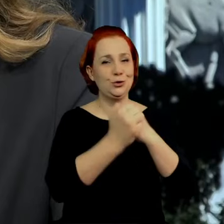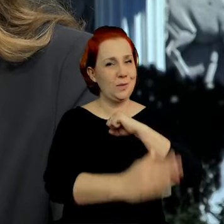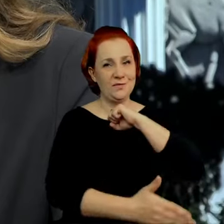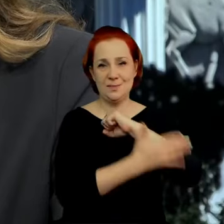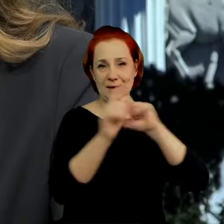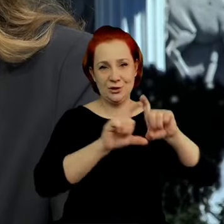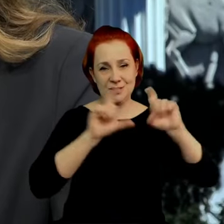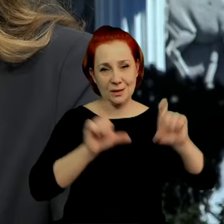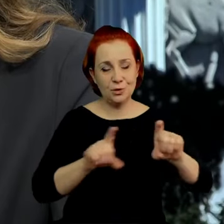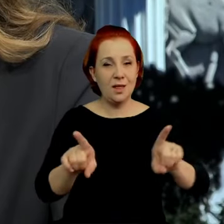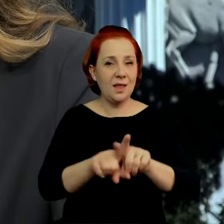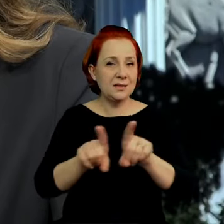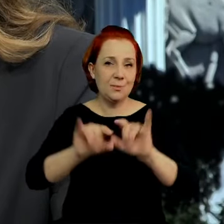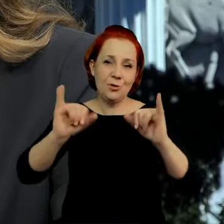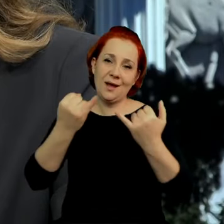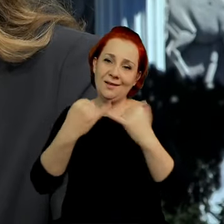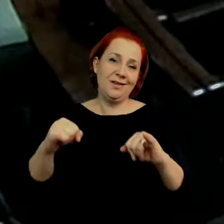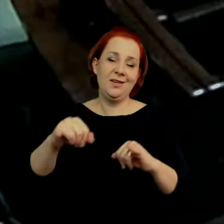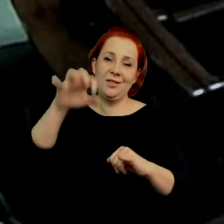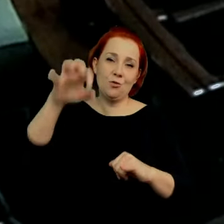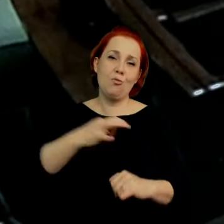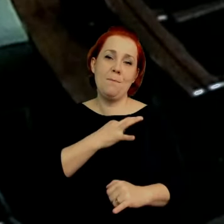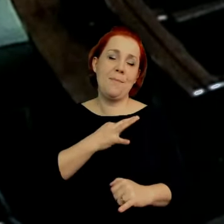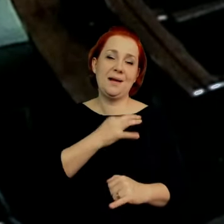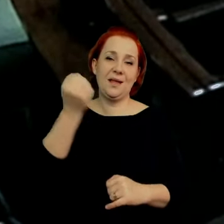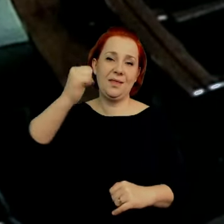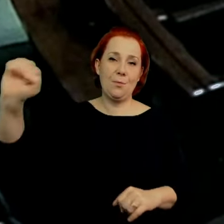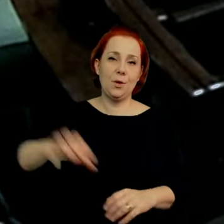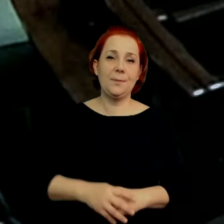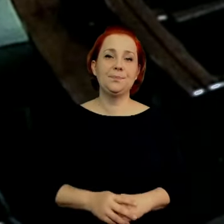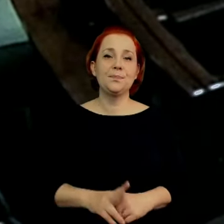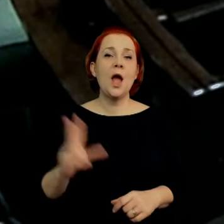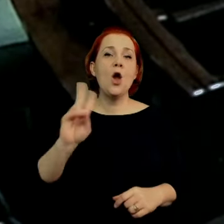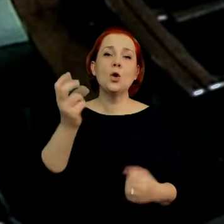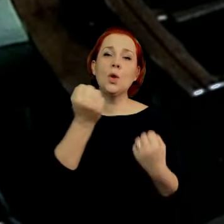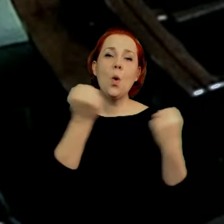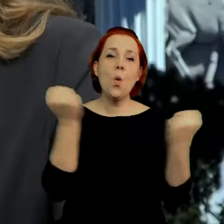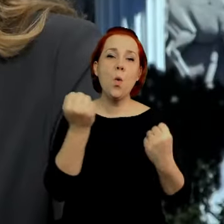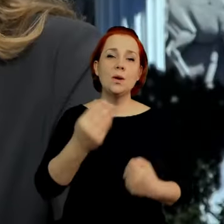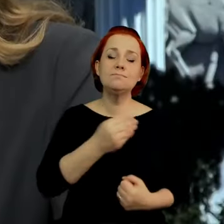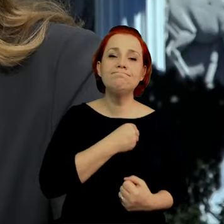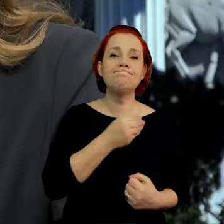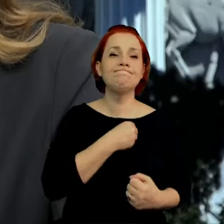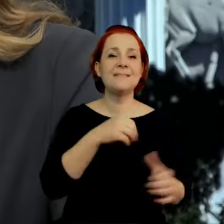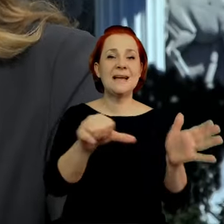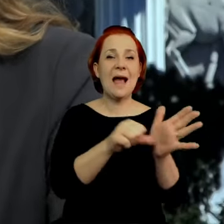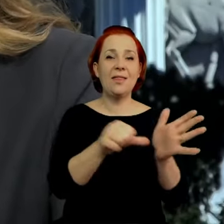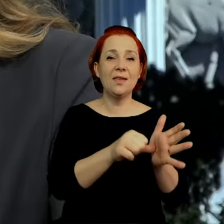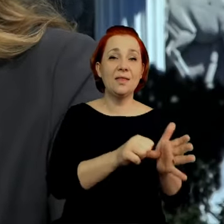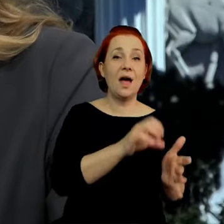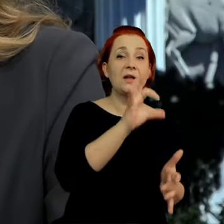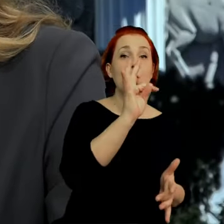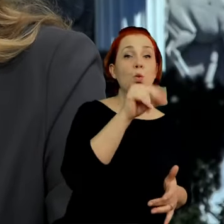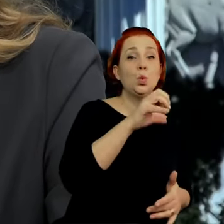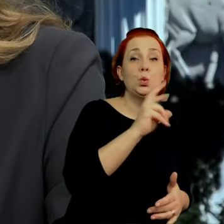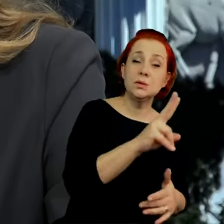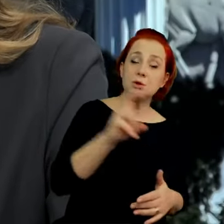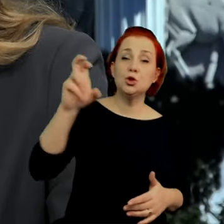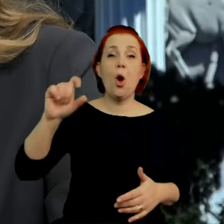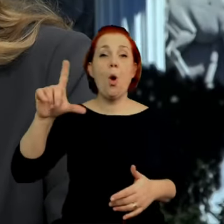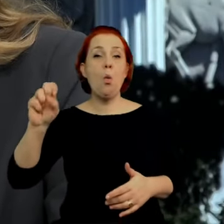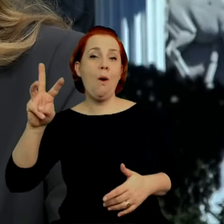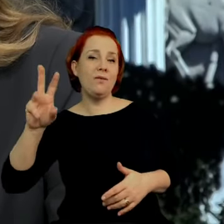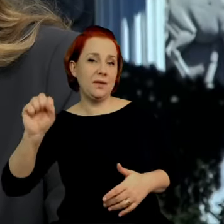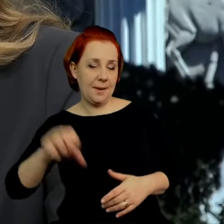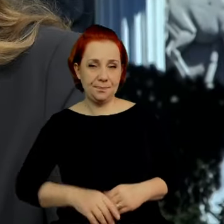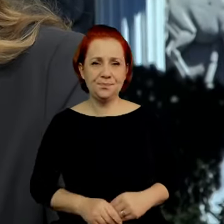ugrupowanie demokratyczne. Kto jest bardziej wiarygodnym liderem? Donald Tusk czy Szymon Hołownia? Wiem, że robione są takie badania, ale